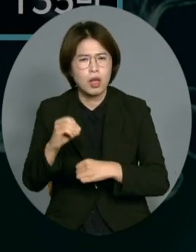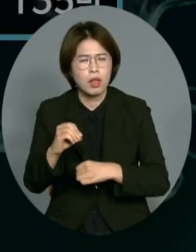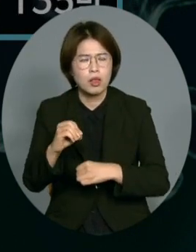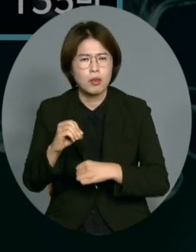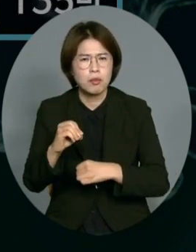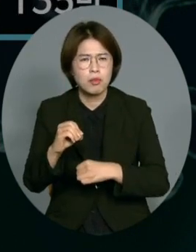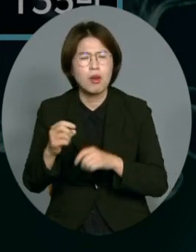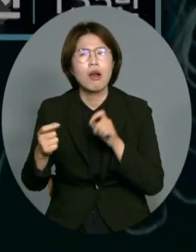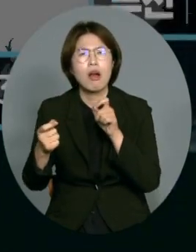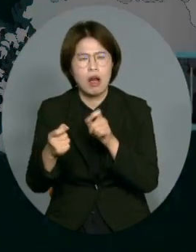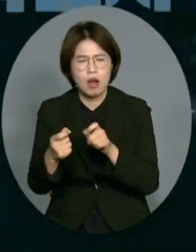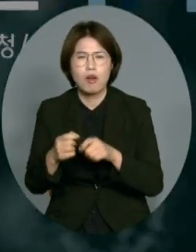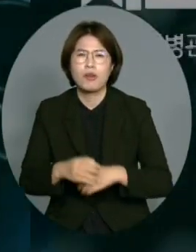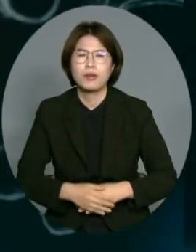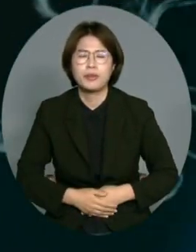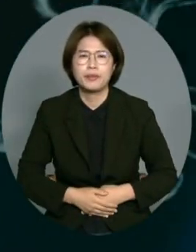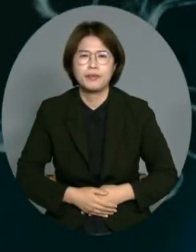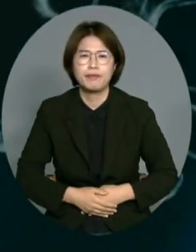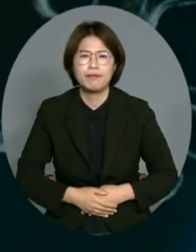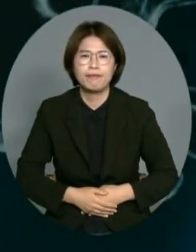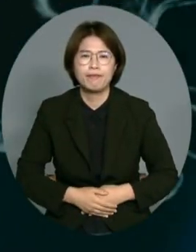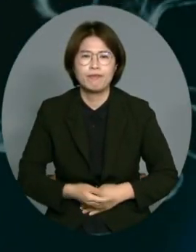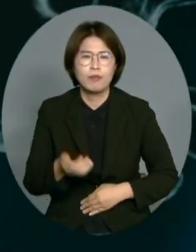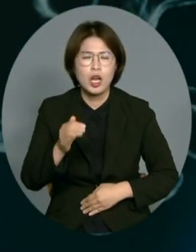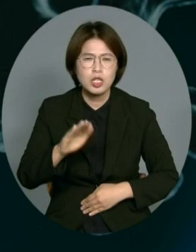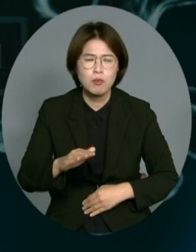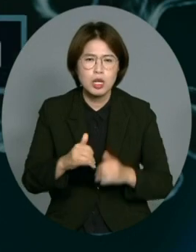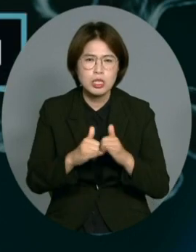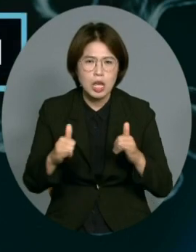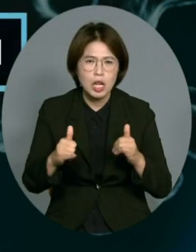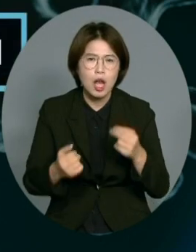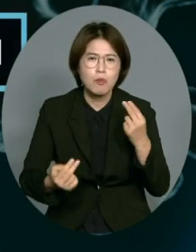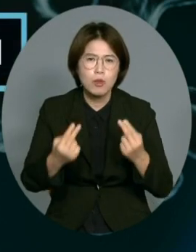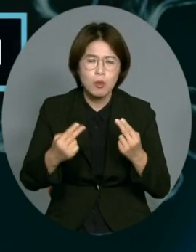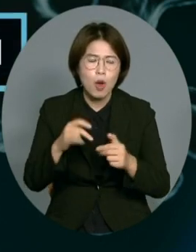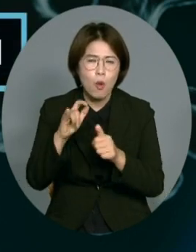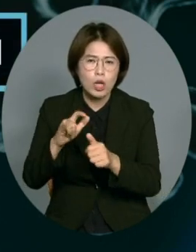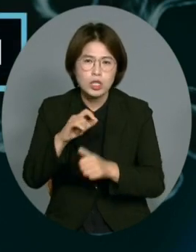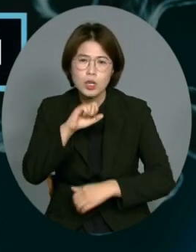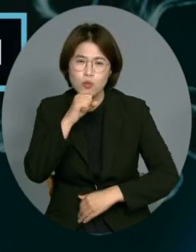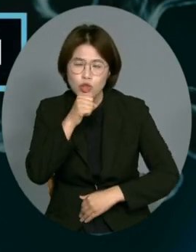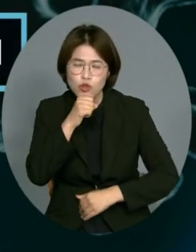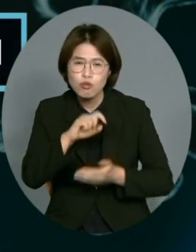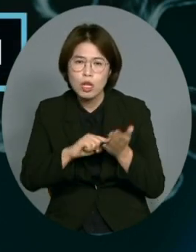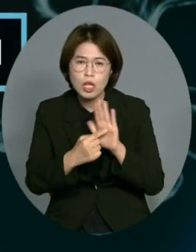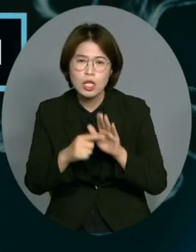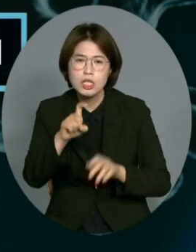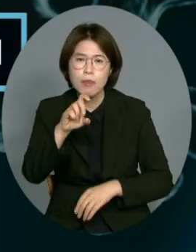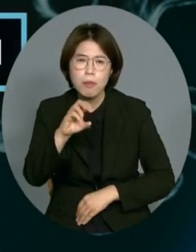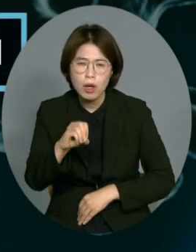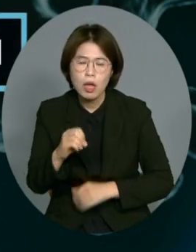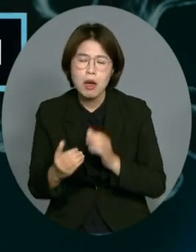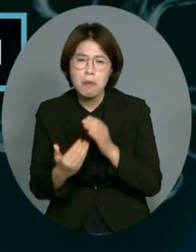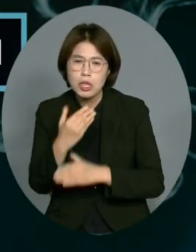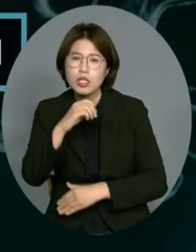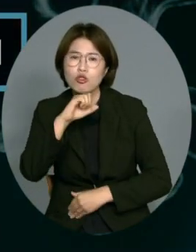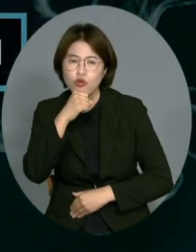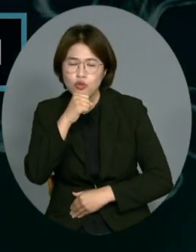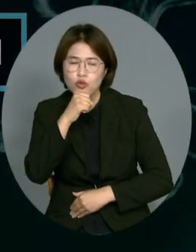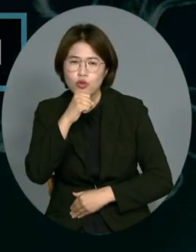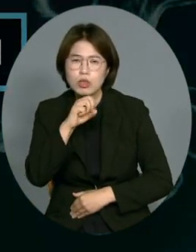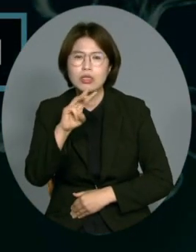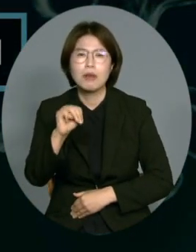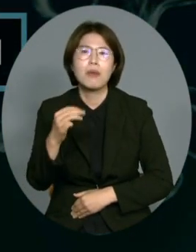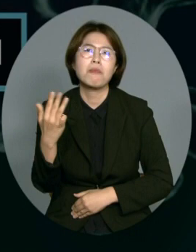돌파를 눈앞에 두고 있습니다. 하지만 인구 대비 확진자 비율을 나타내는 10만 명당 발생률은